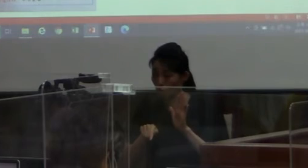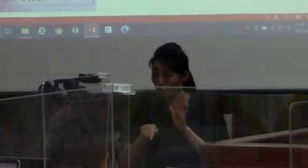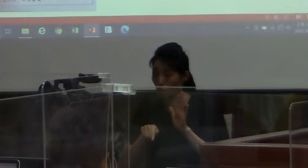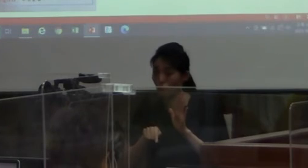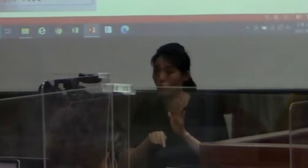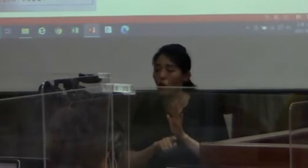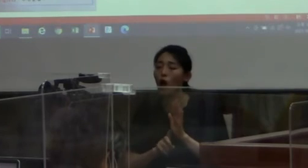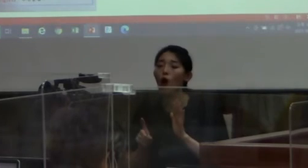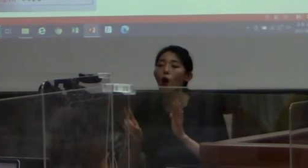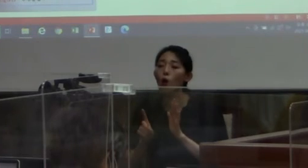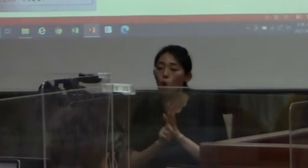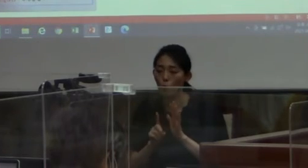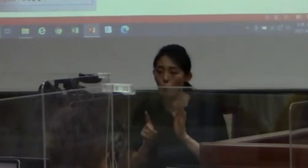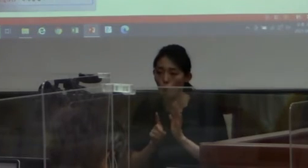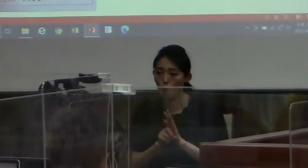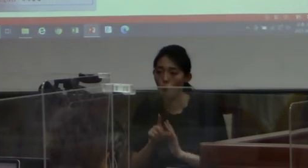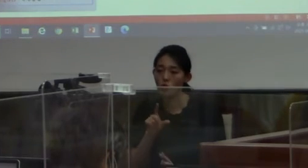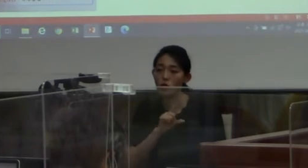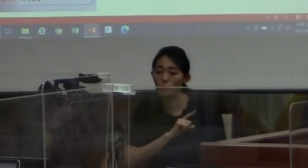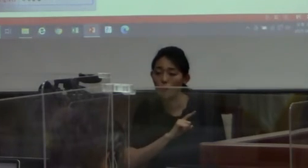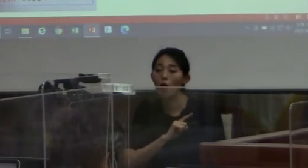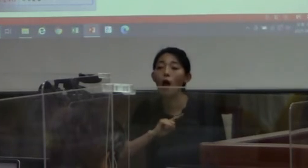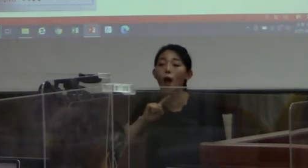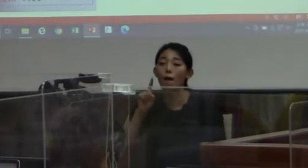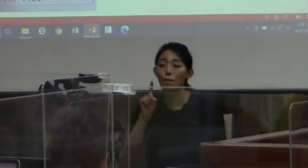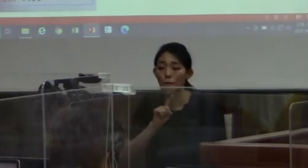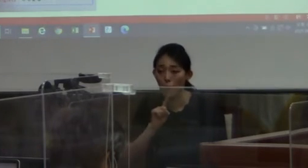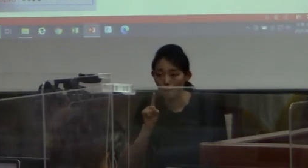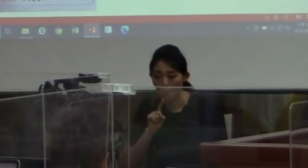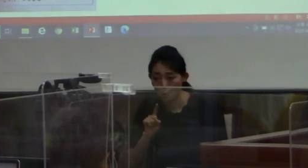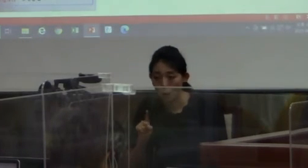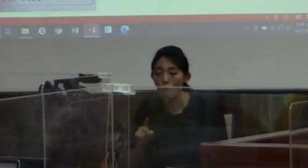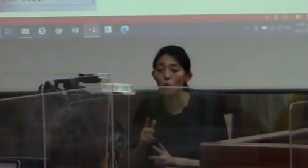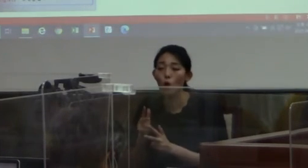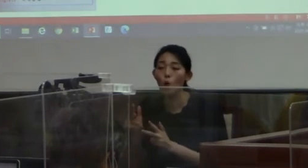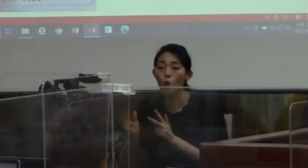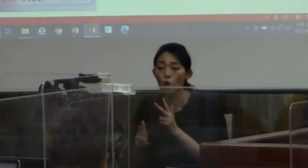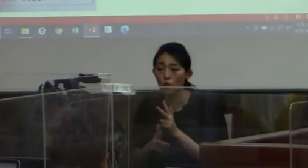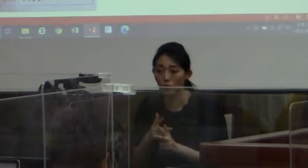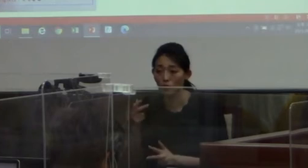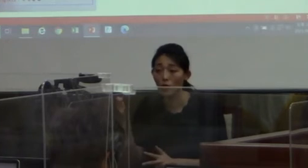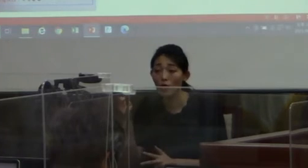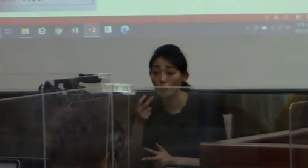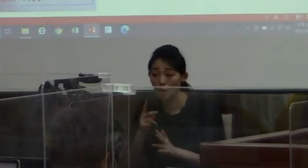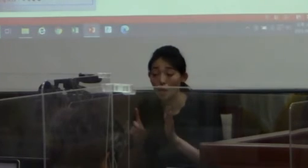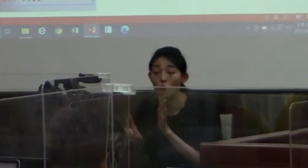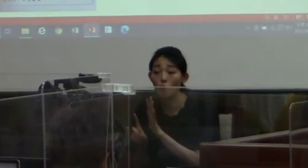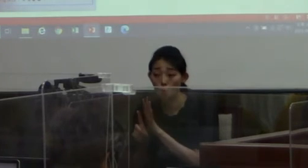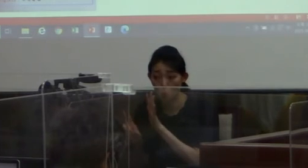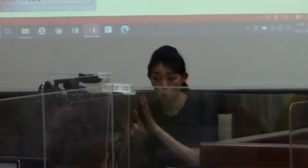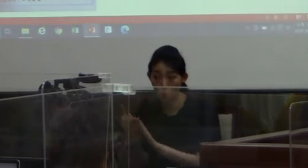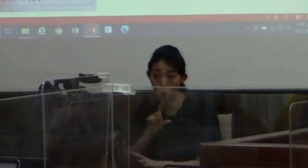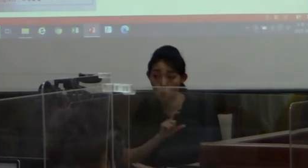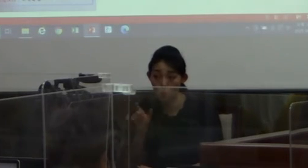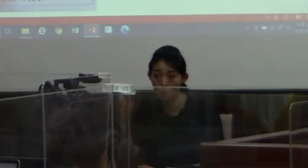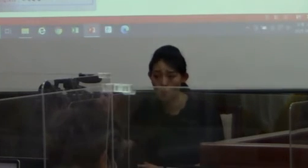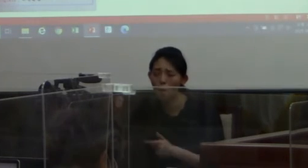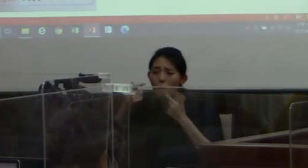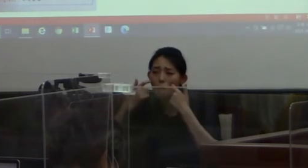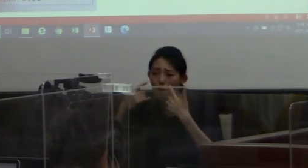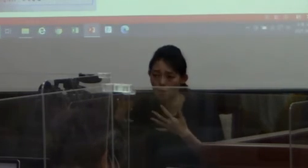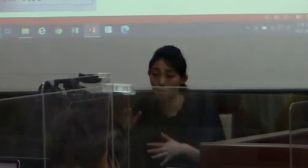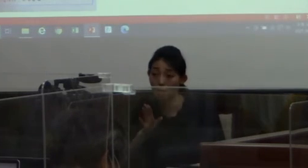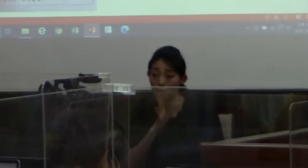공고의 명칭에 뭐뭐뭐 공사 맨 끝에 이제 재공고라는 명칭을 쓴 것은 확실합니다. 맞습니다.